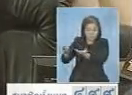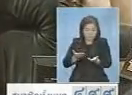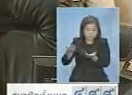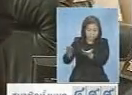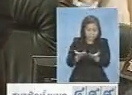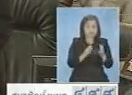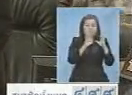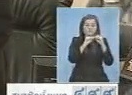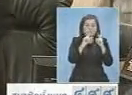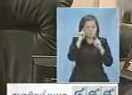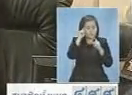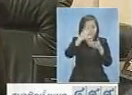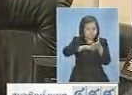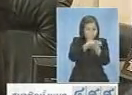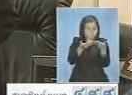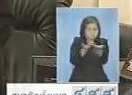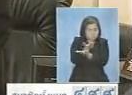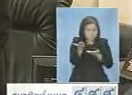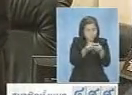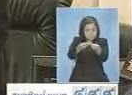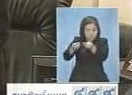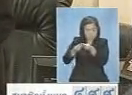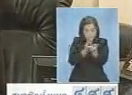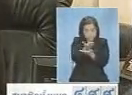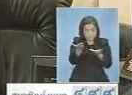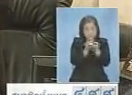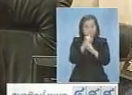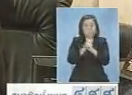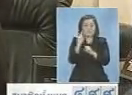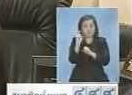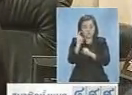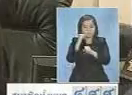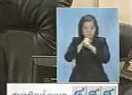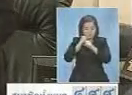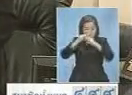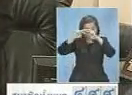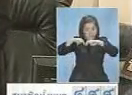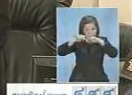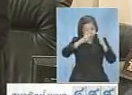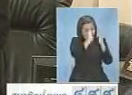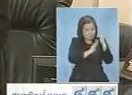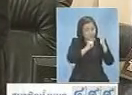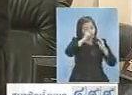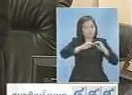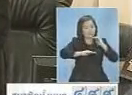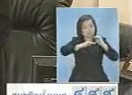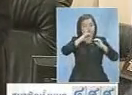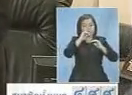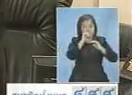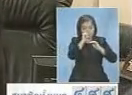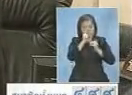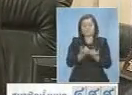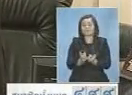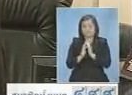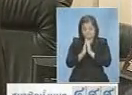าวางแผนร่วมกันว่าเราจะทำงานอย่างไรในการวิจัยเพื่อให้ประเทศเราก้าวต่อไปได้ก็ขอบคุ